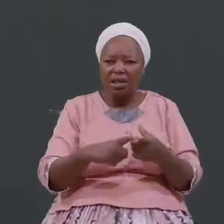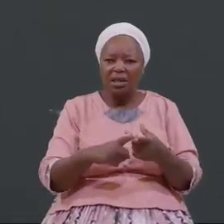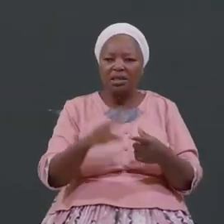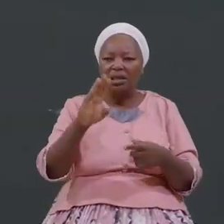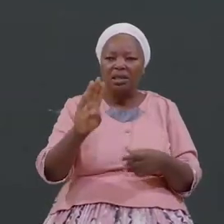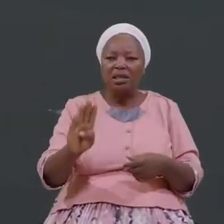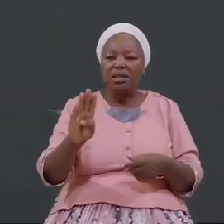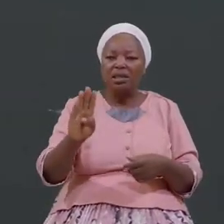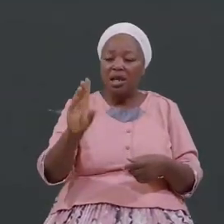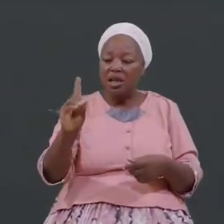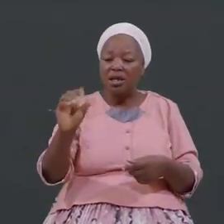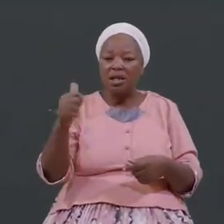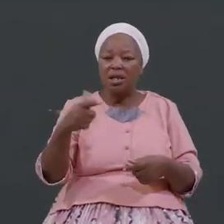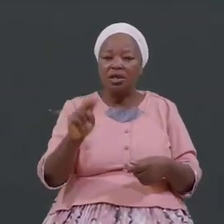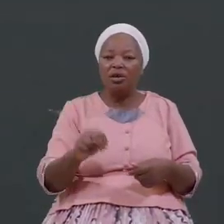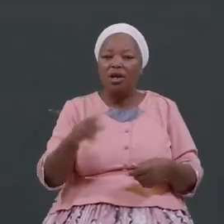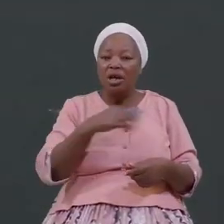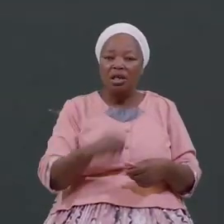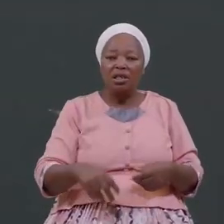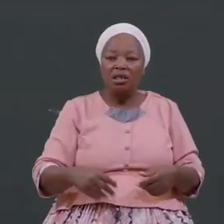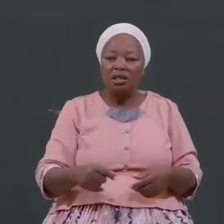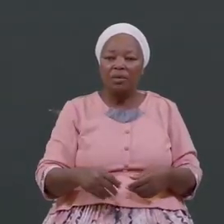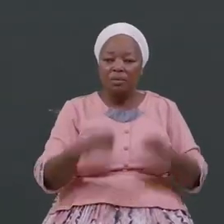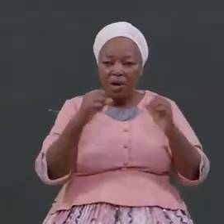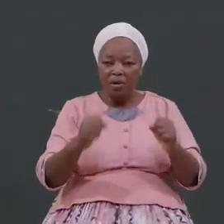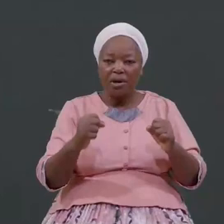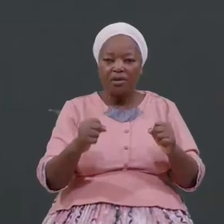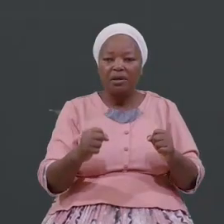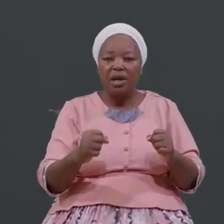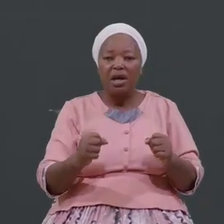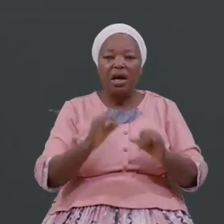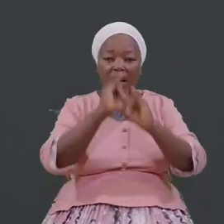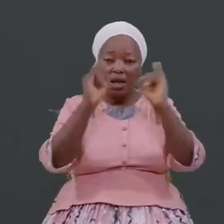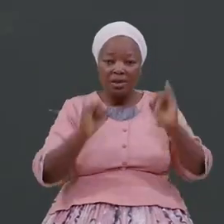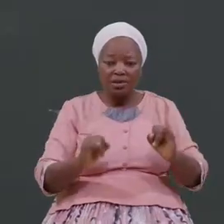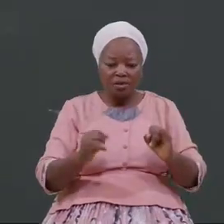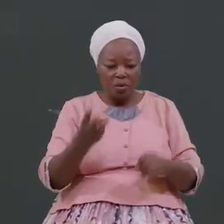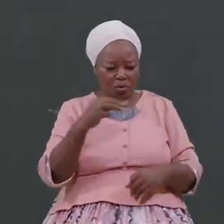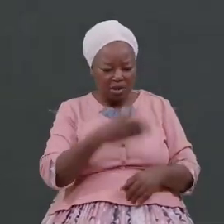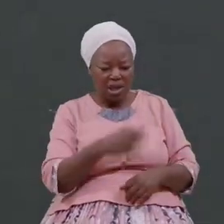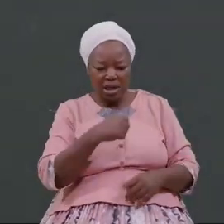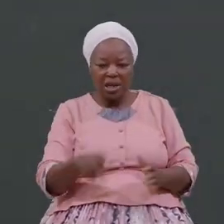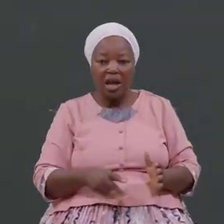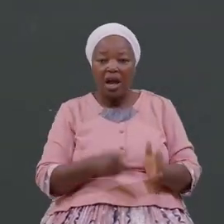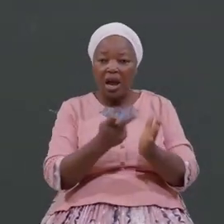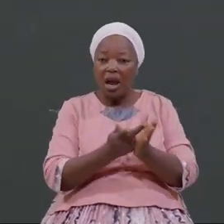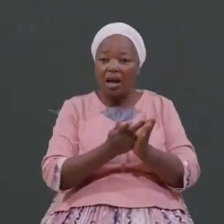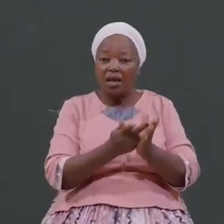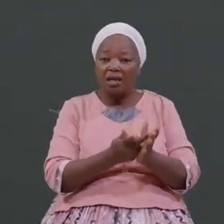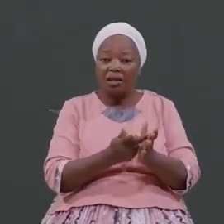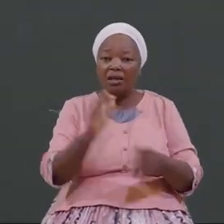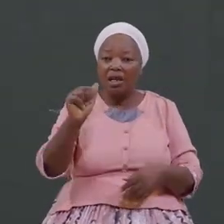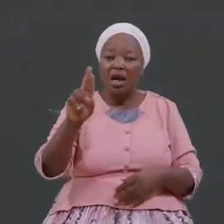le temple et le chef des idoles, Dagon, est là. Et l'arche de Dieu était là, pas de